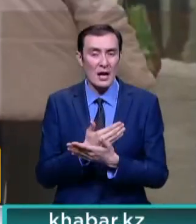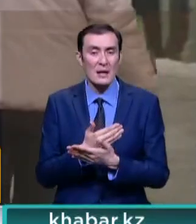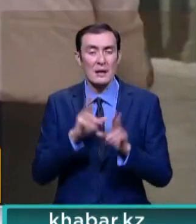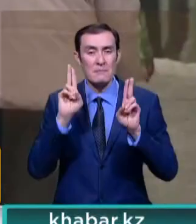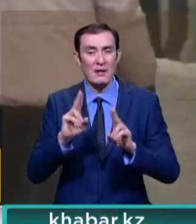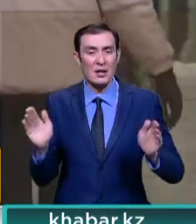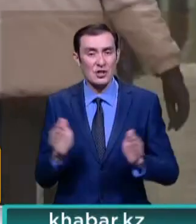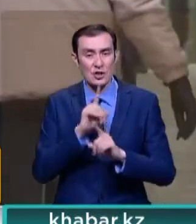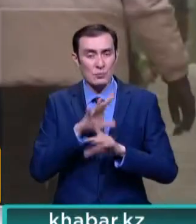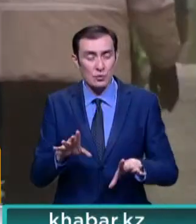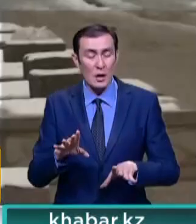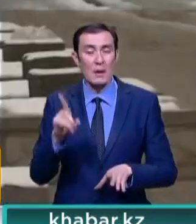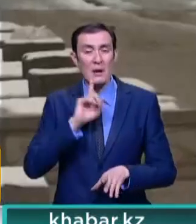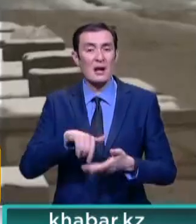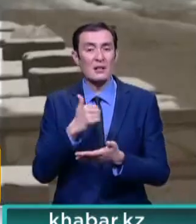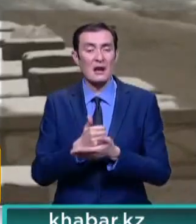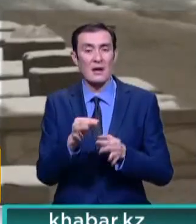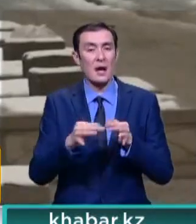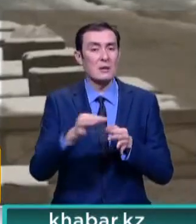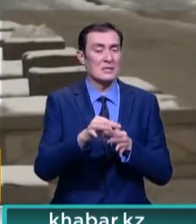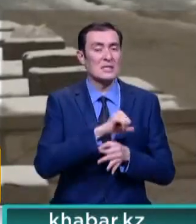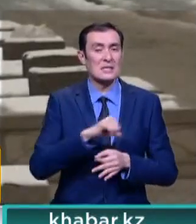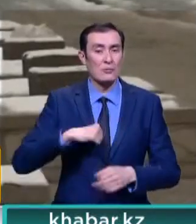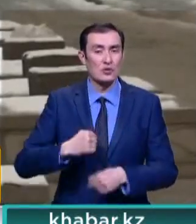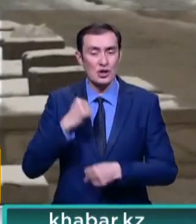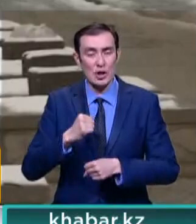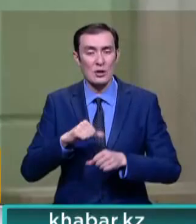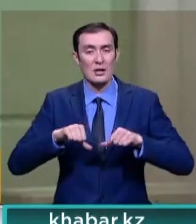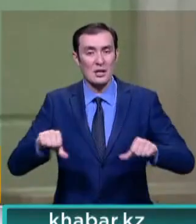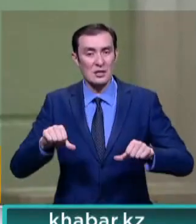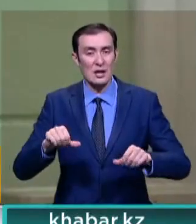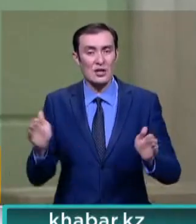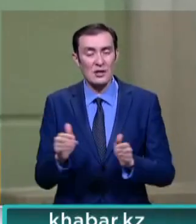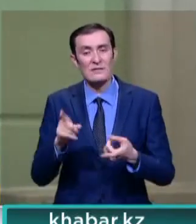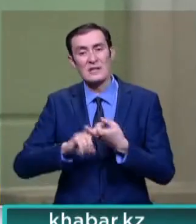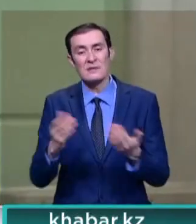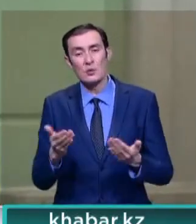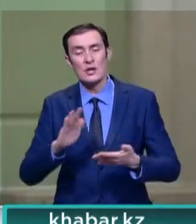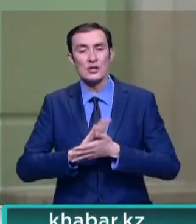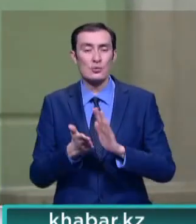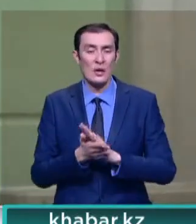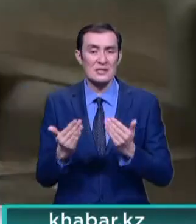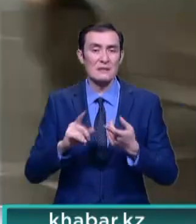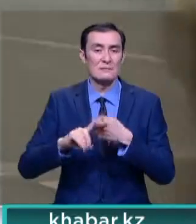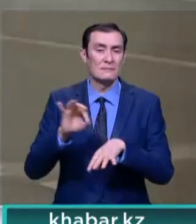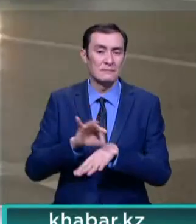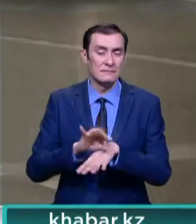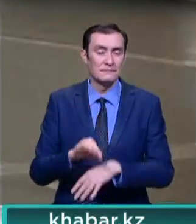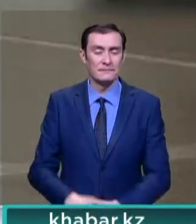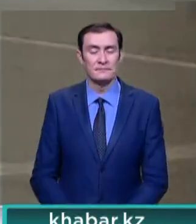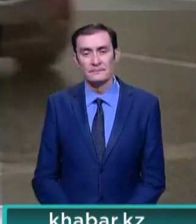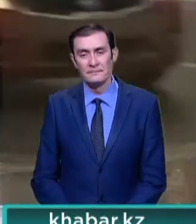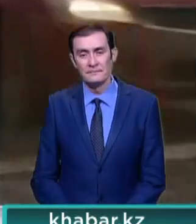ограничений. При этом главы регионов самостоятельно ужесточают карантинные ограничения в зависимости от эпидемиологической обстановки.